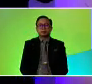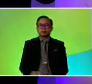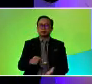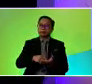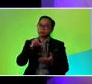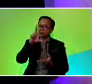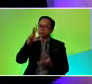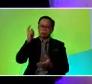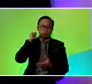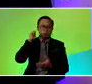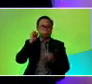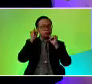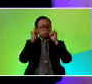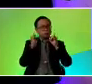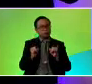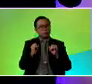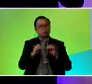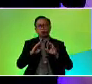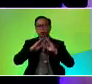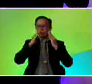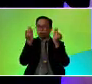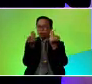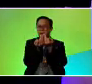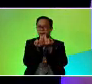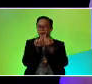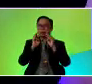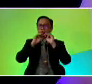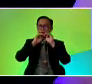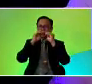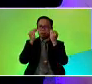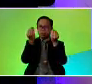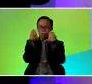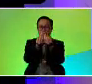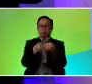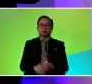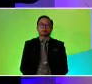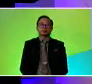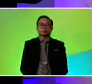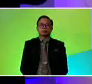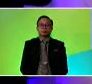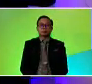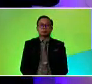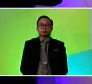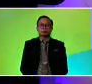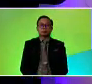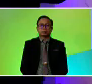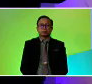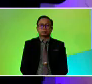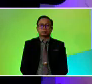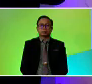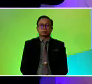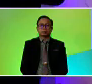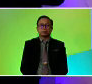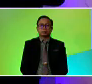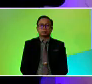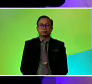tiga tadi ya kita di individu Oke keluarga dan juga masyarakat nah oke tanya ada